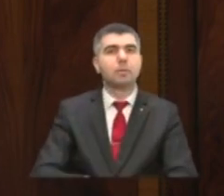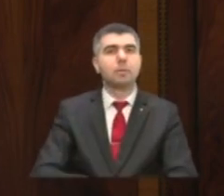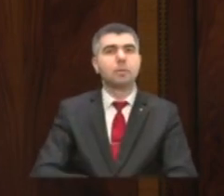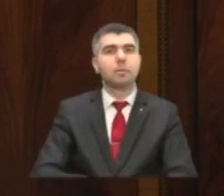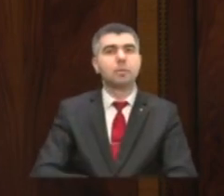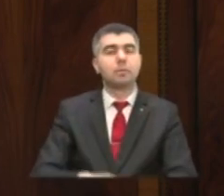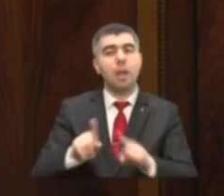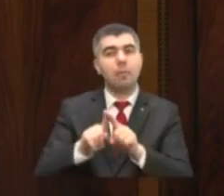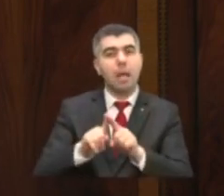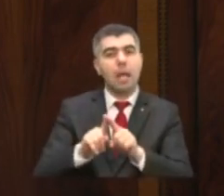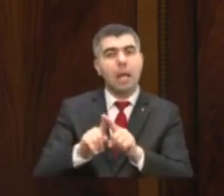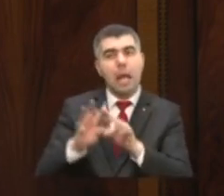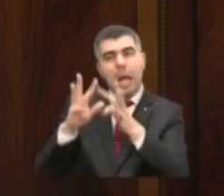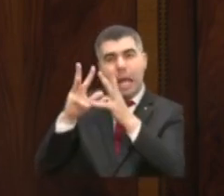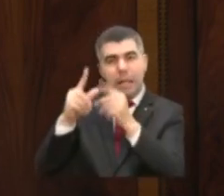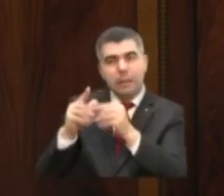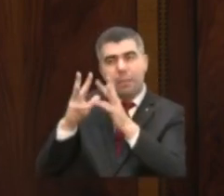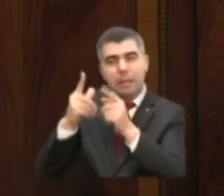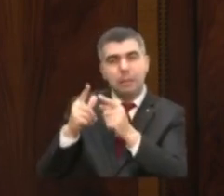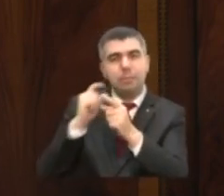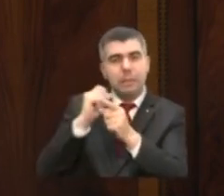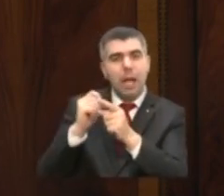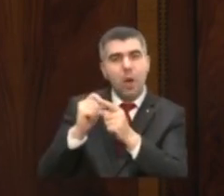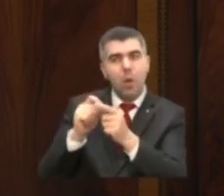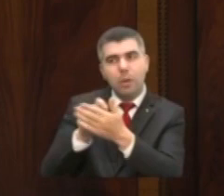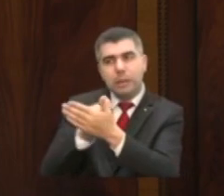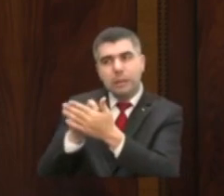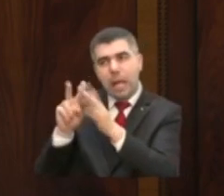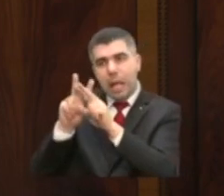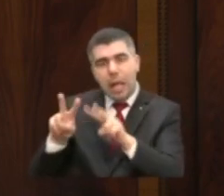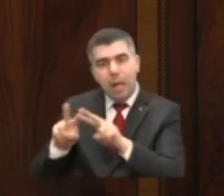احصائيات رقمية في مختلف القطاعات مخيفة جدا ومخجلة.